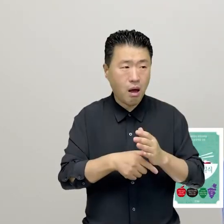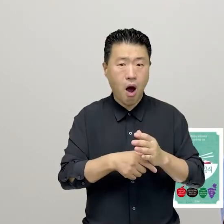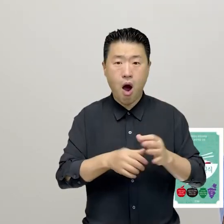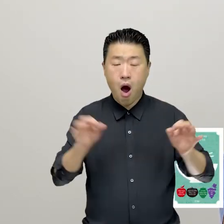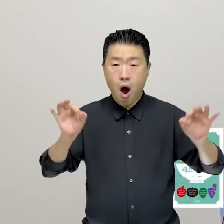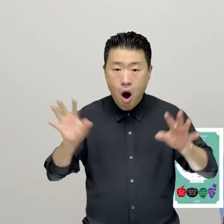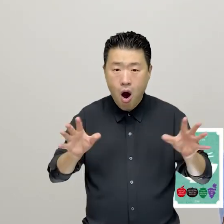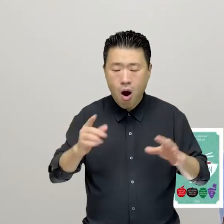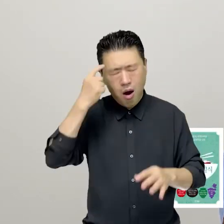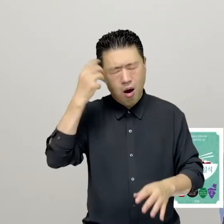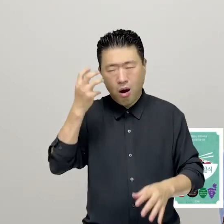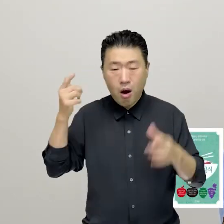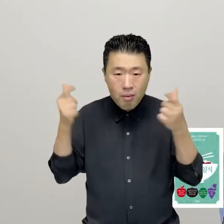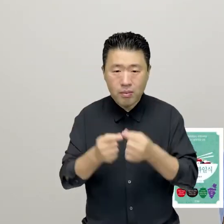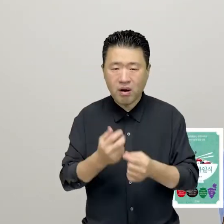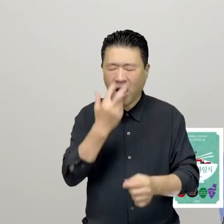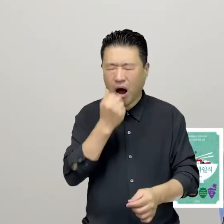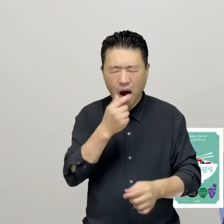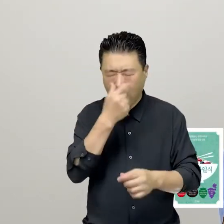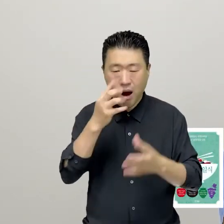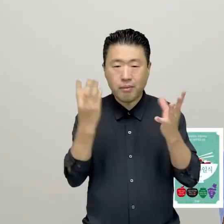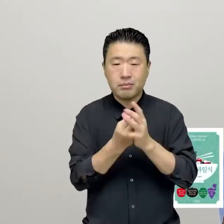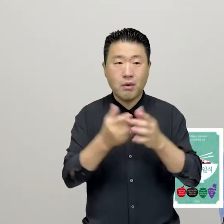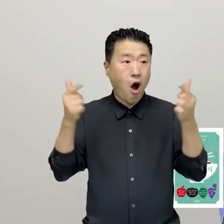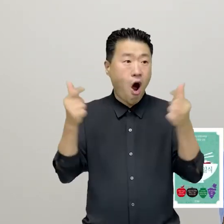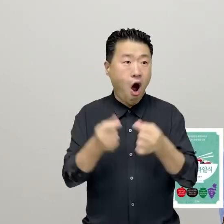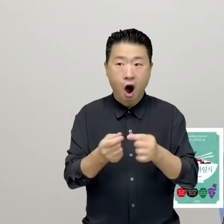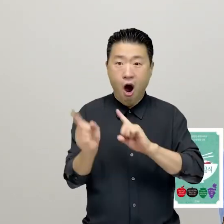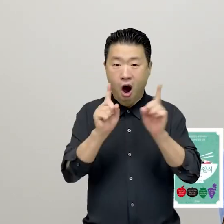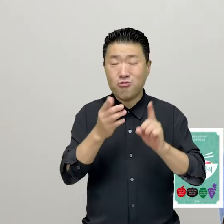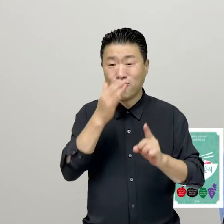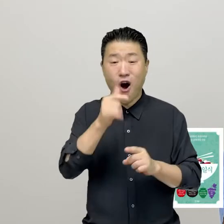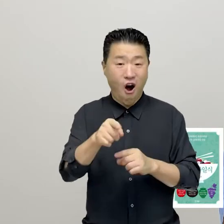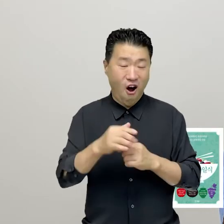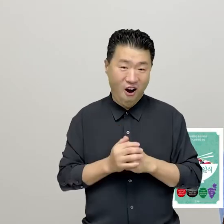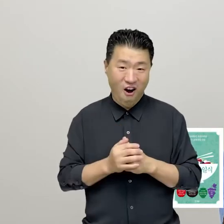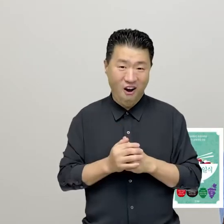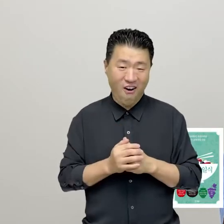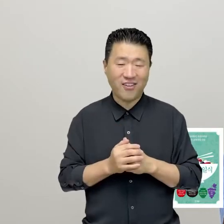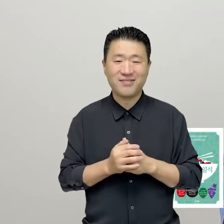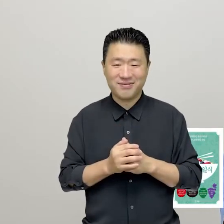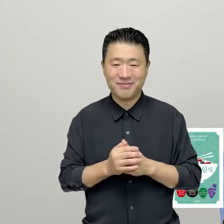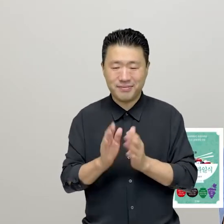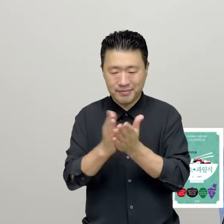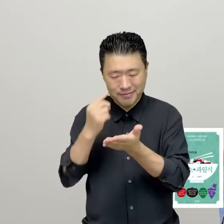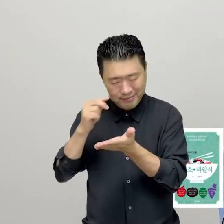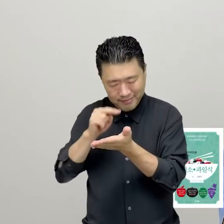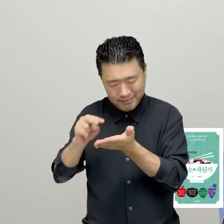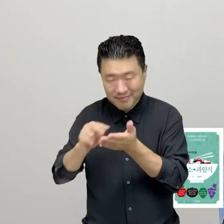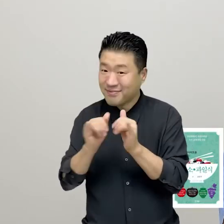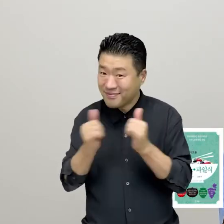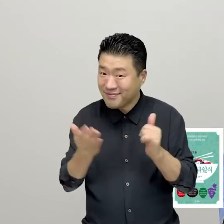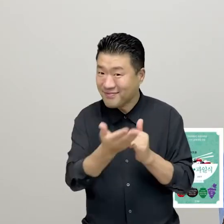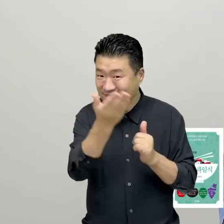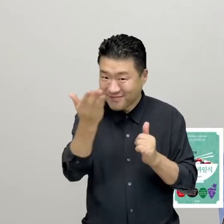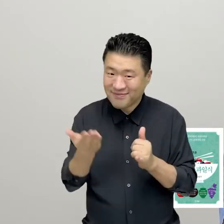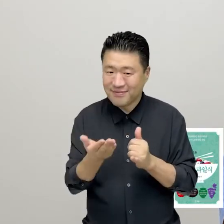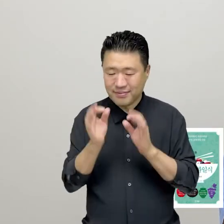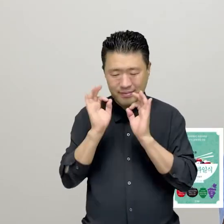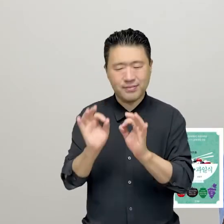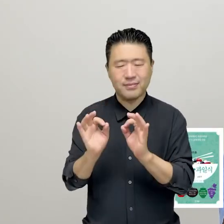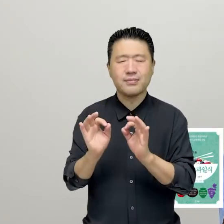설사나 심지어 비염이나 아토피 증상들이 좋아지는 경우도 있기 때문에 이 책을 보시는